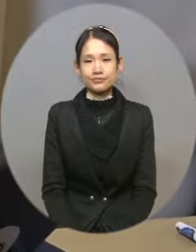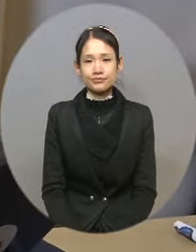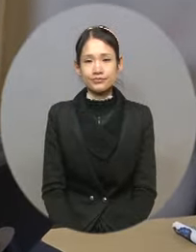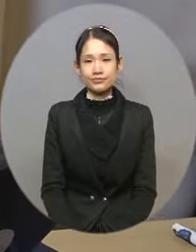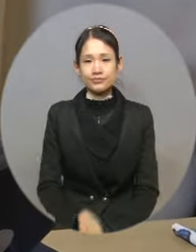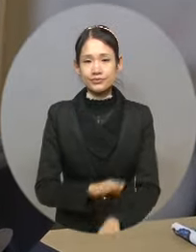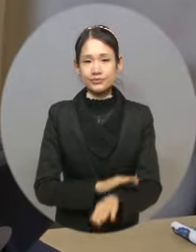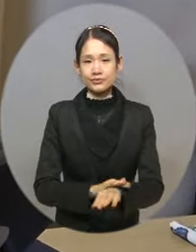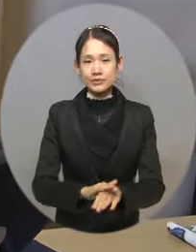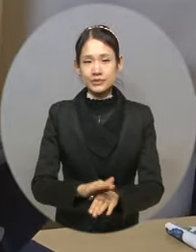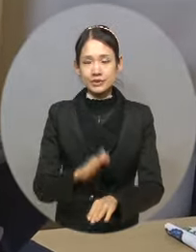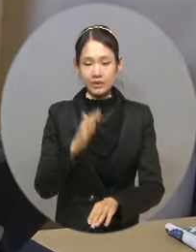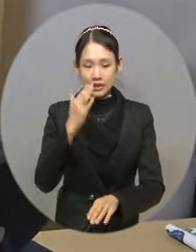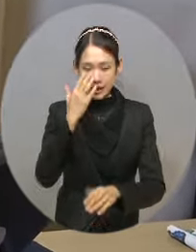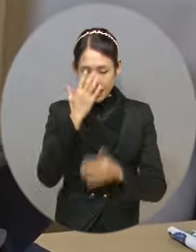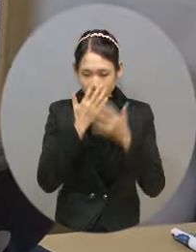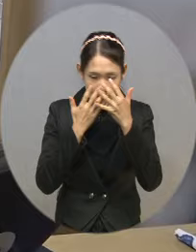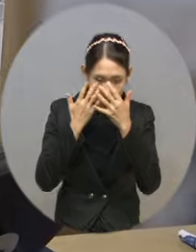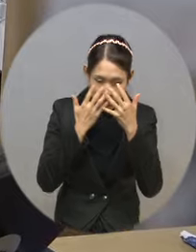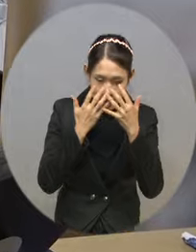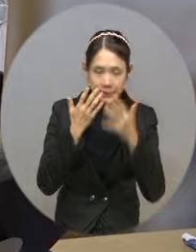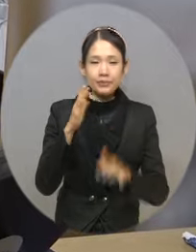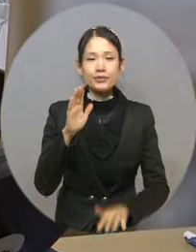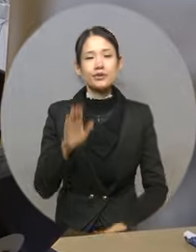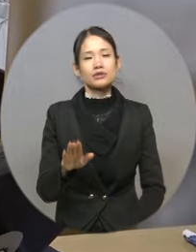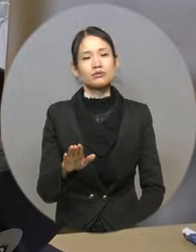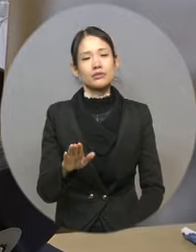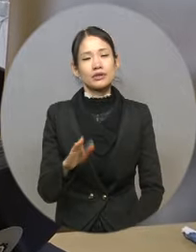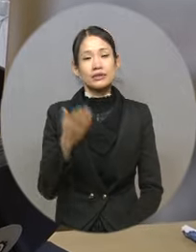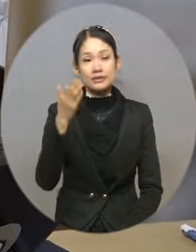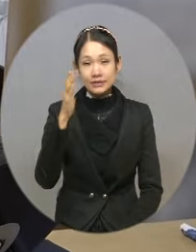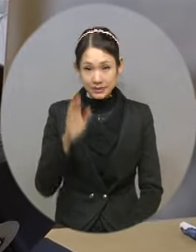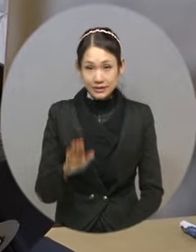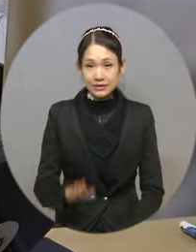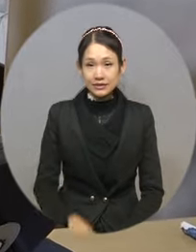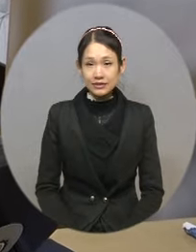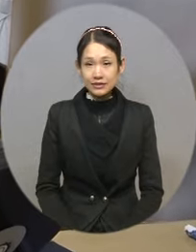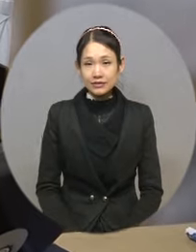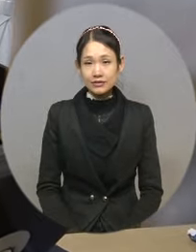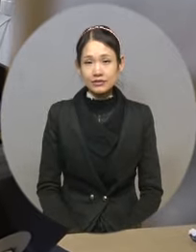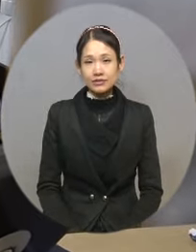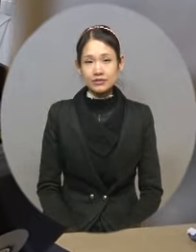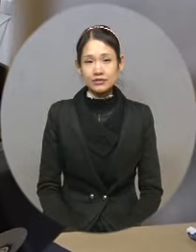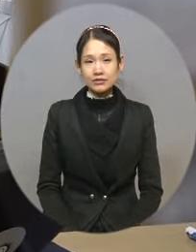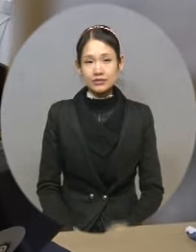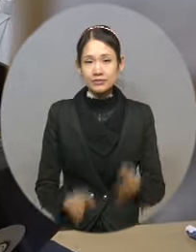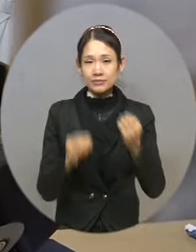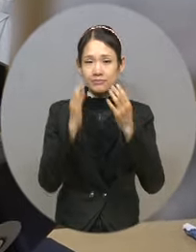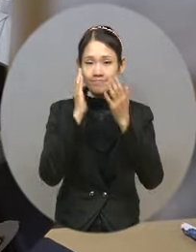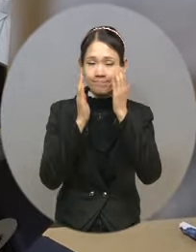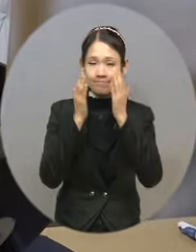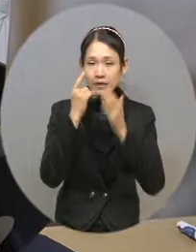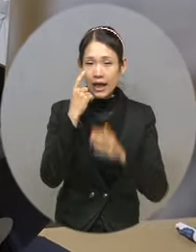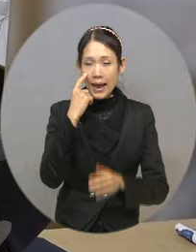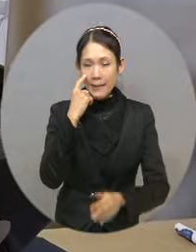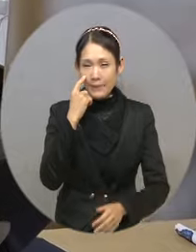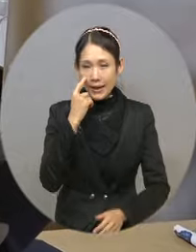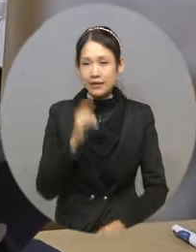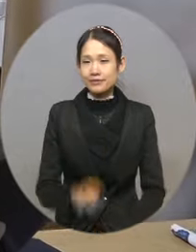잘 보이진 않지만 그래도 이렇게 많이 하는 거예요. 될